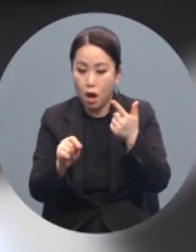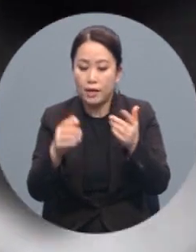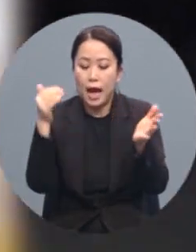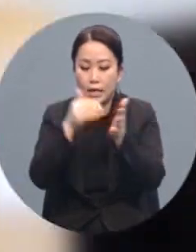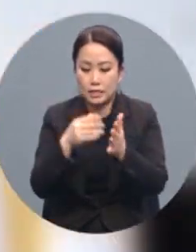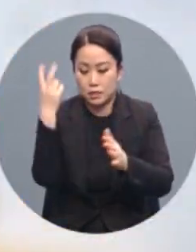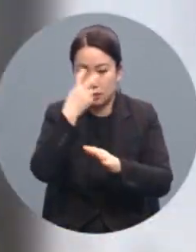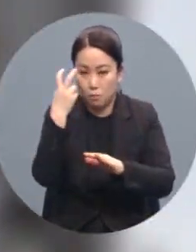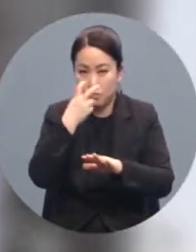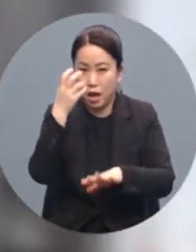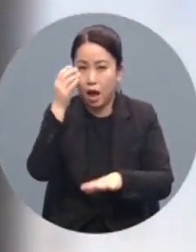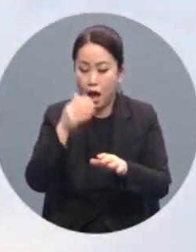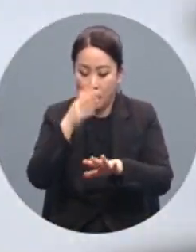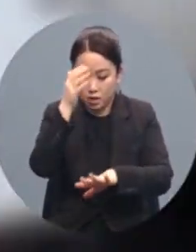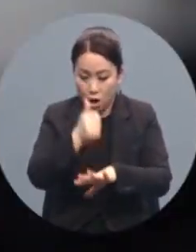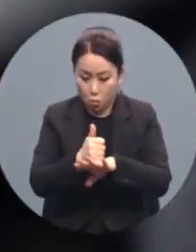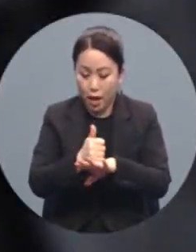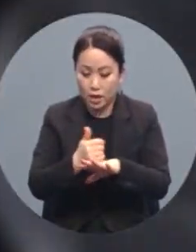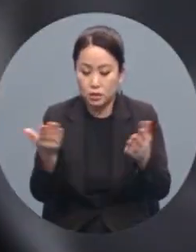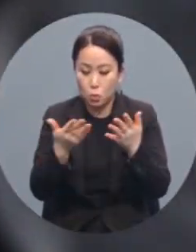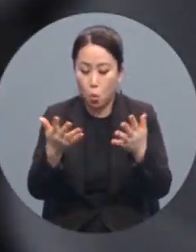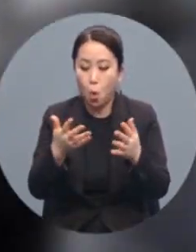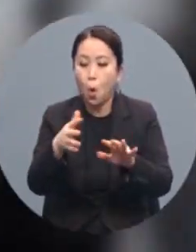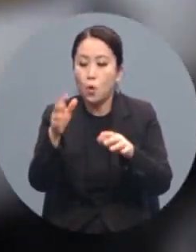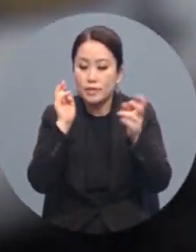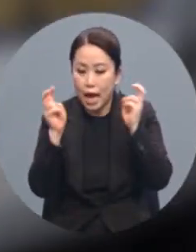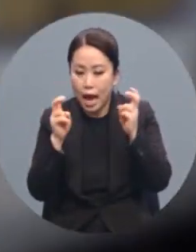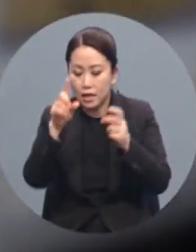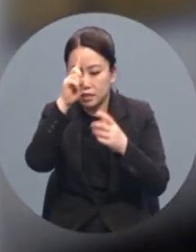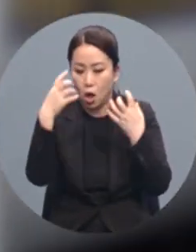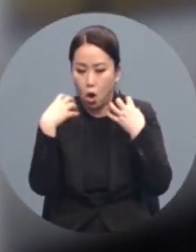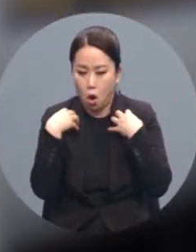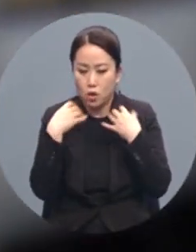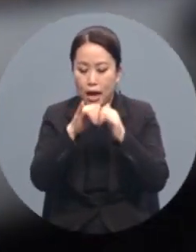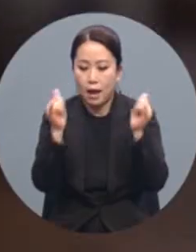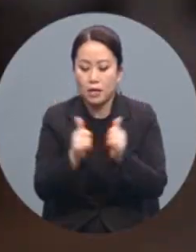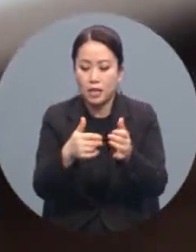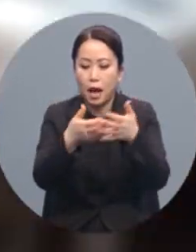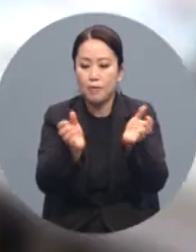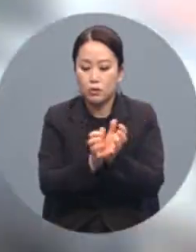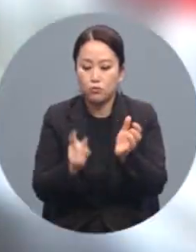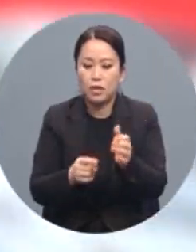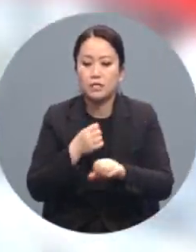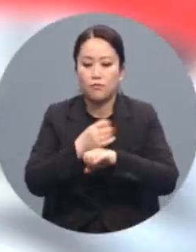조사를 거쳐 그 결과를 노사정 사회적 합의 기구의 전달할 예정입니다